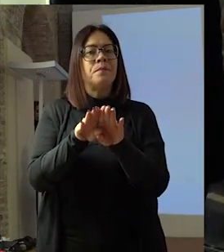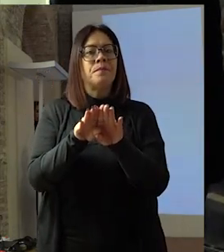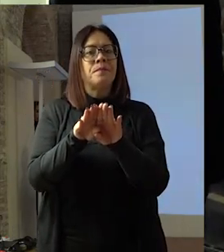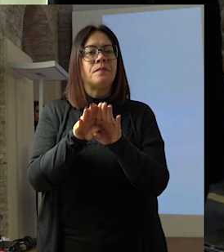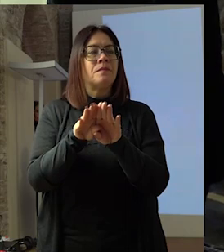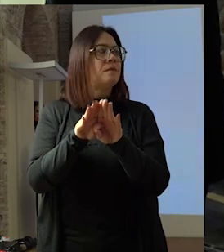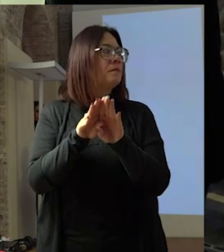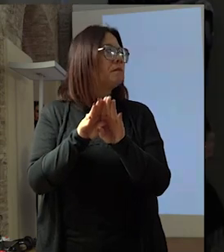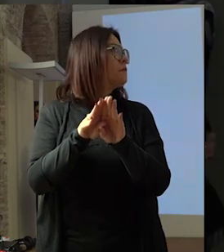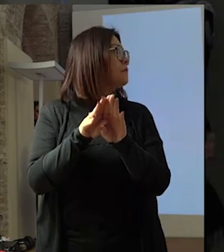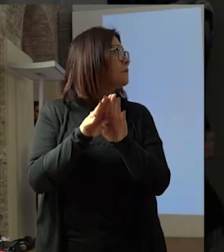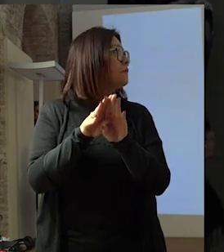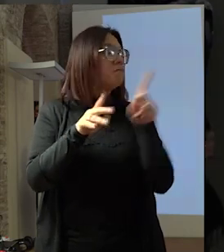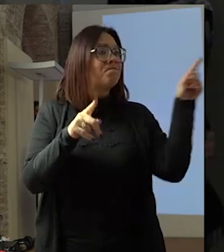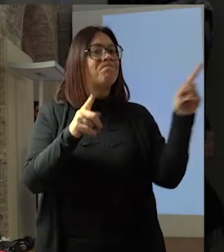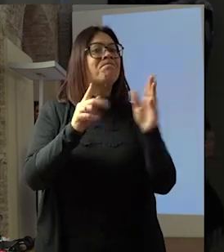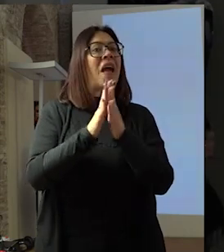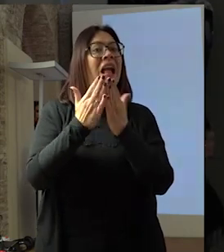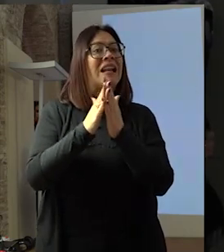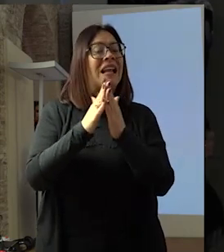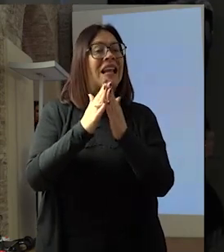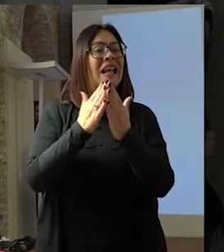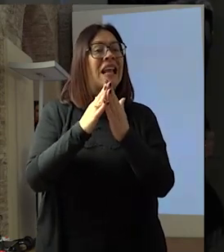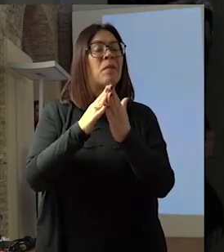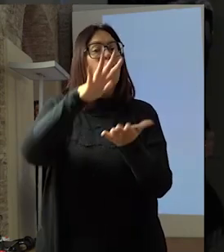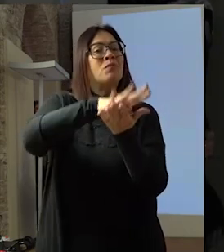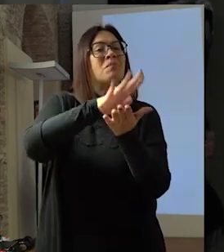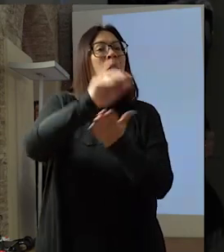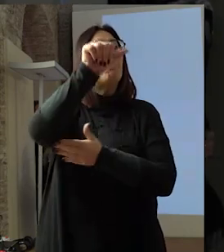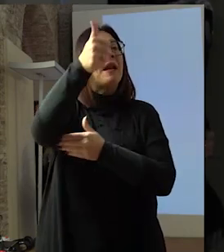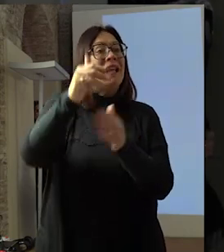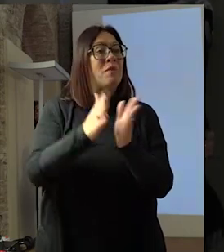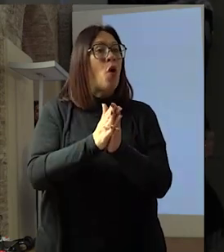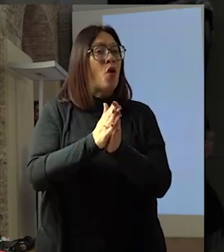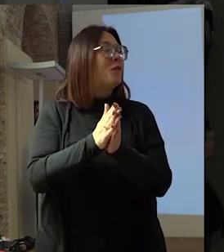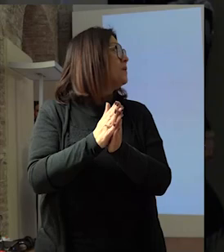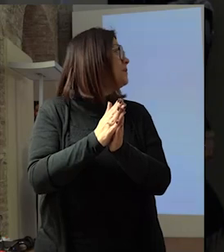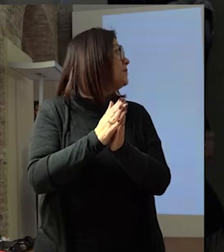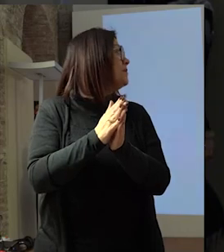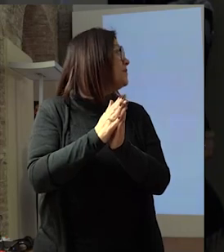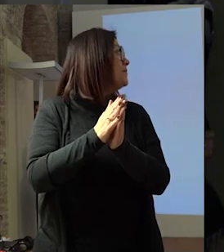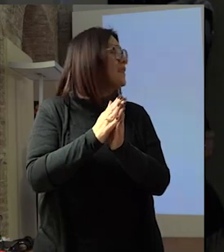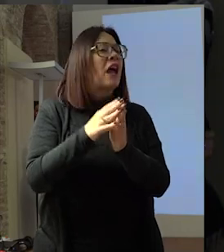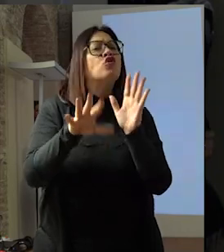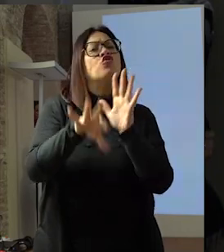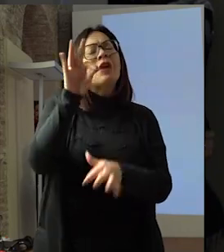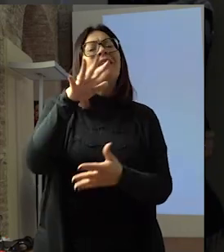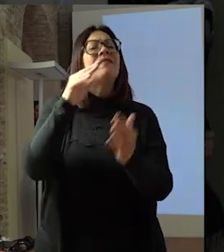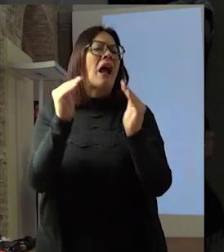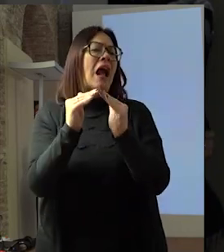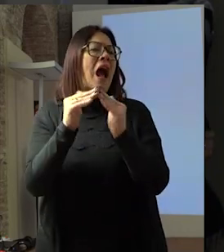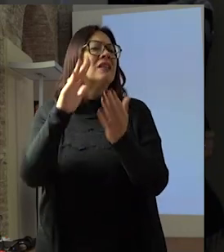Qua c'è la copia cartacea del primo volume. Come sapete, come scelta editoriale, anche per